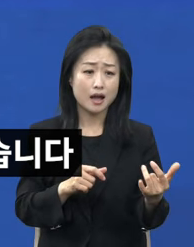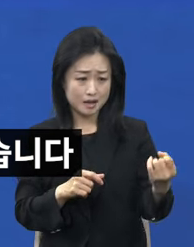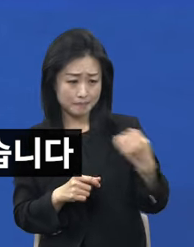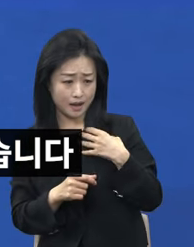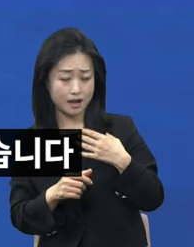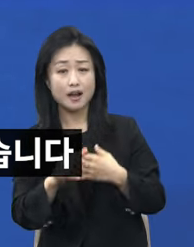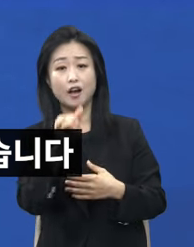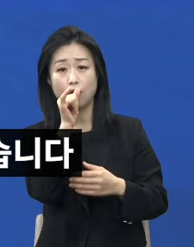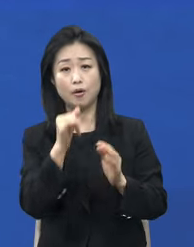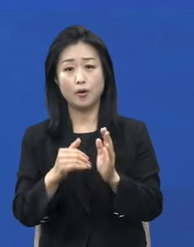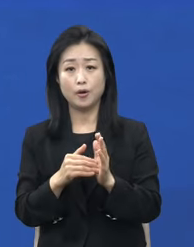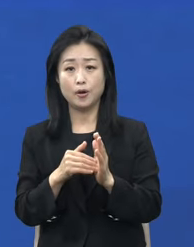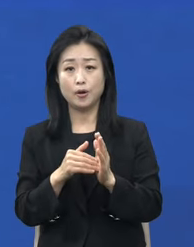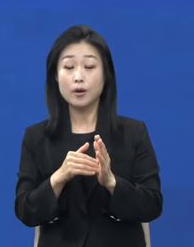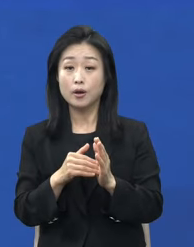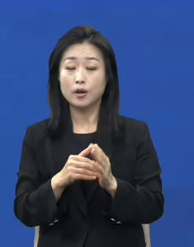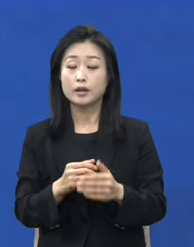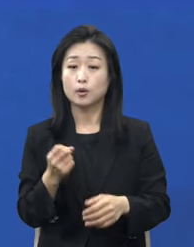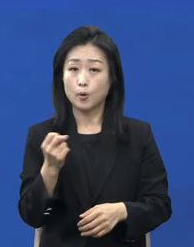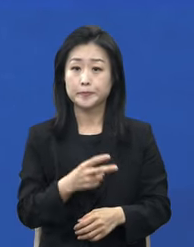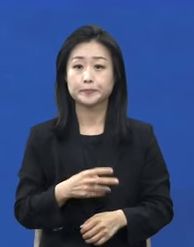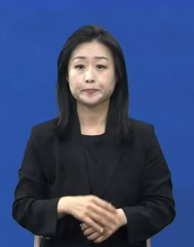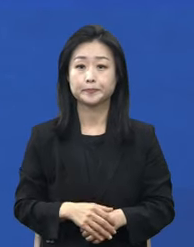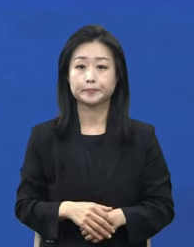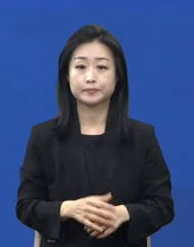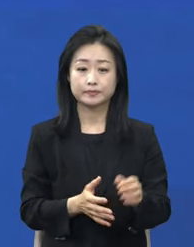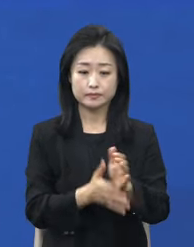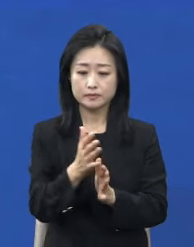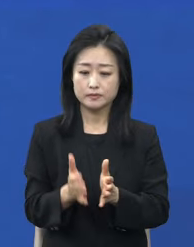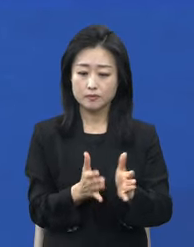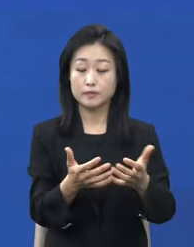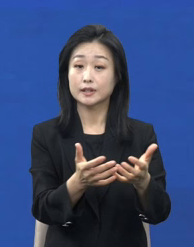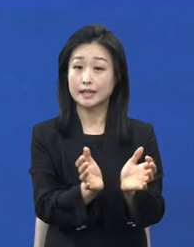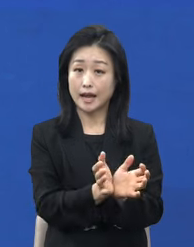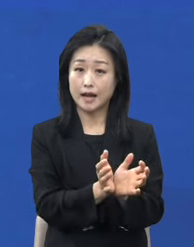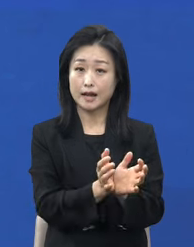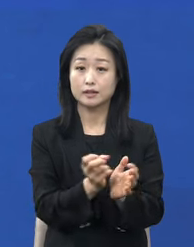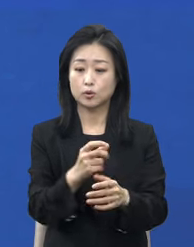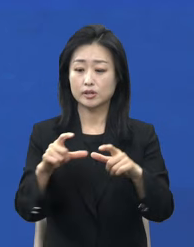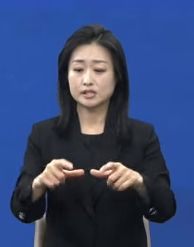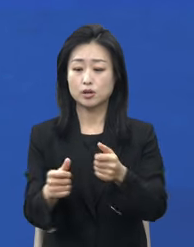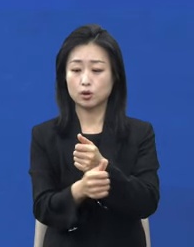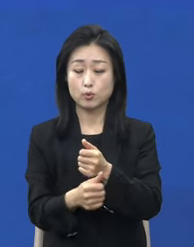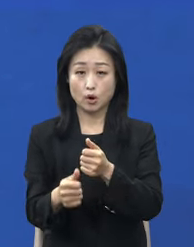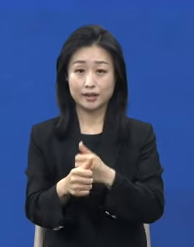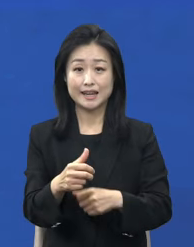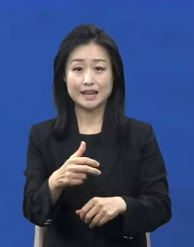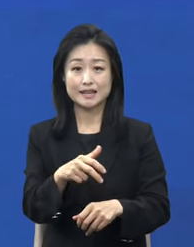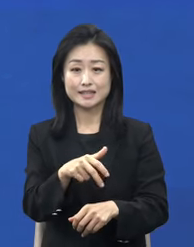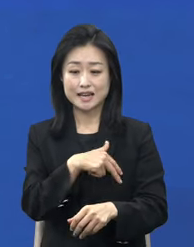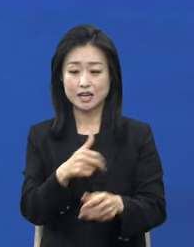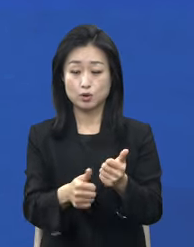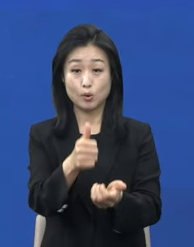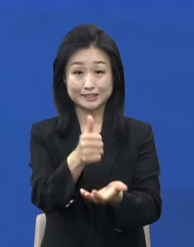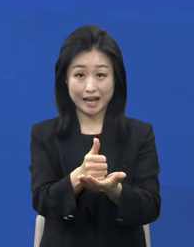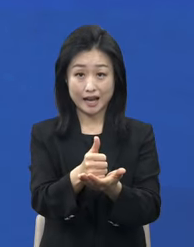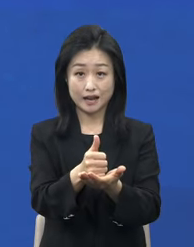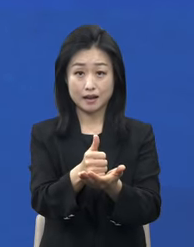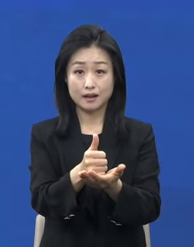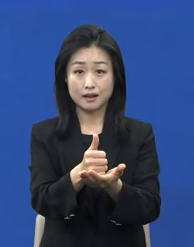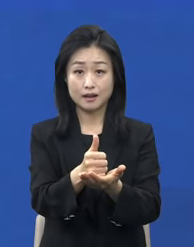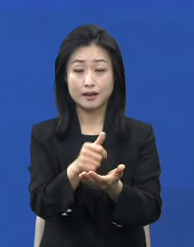쇄도했습니다. 이 외에도 시도당이나 지역위원회 장애인위원장이